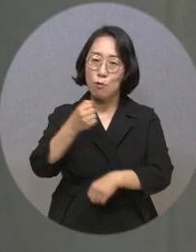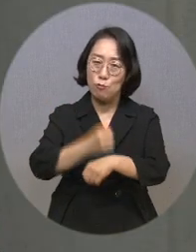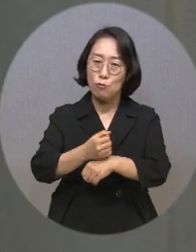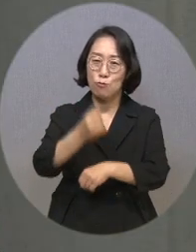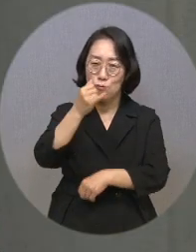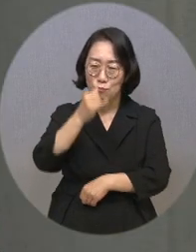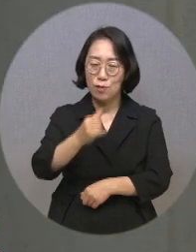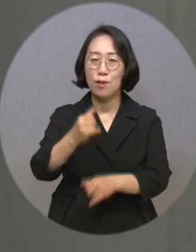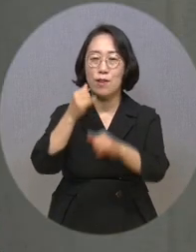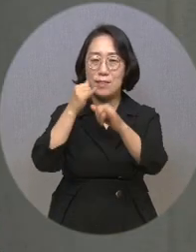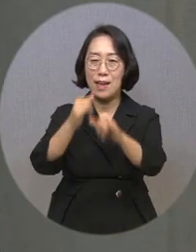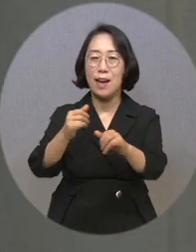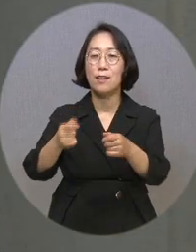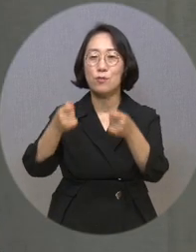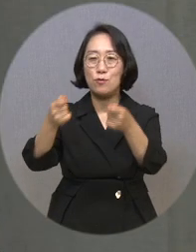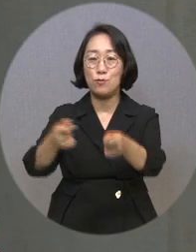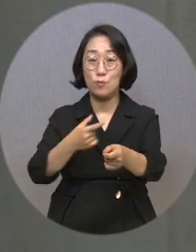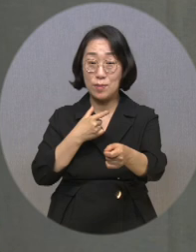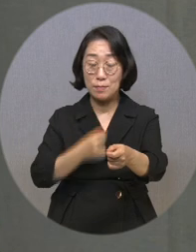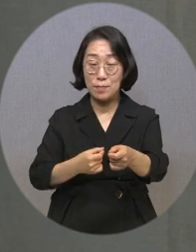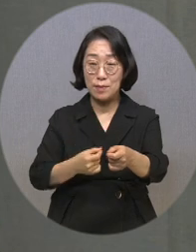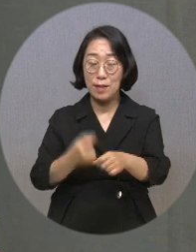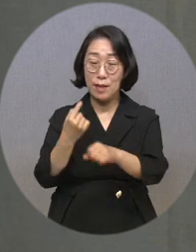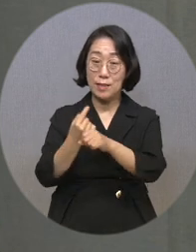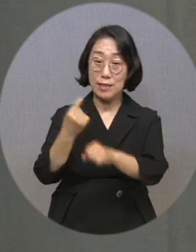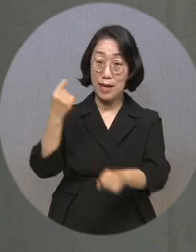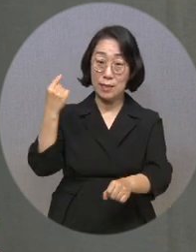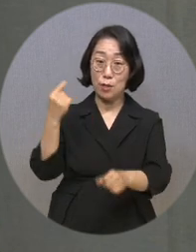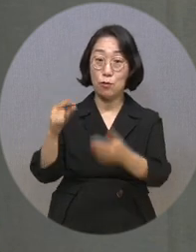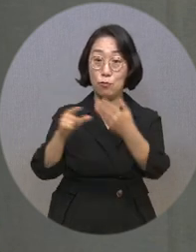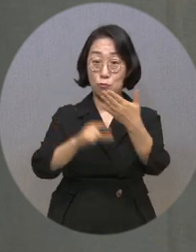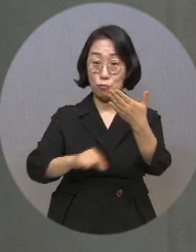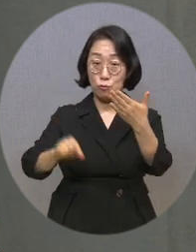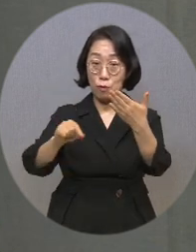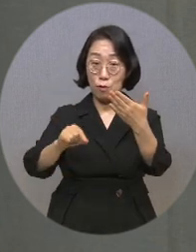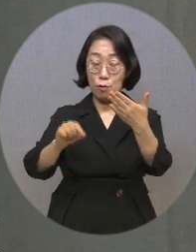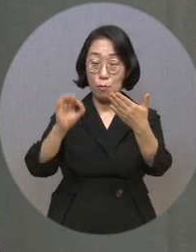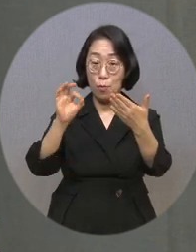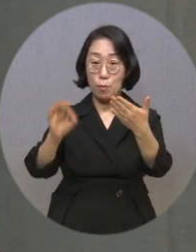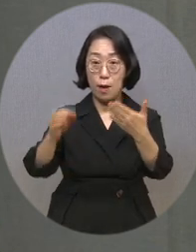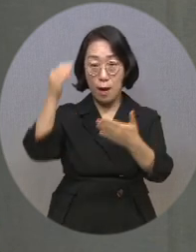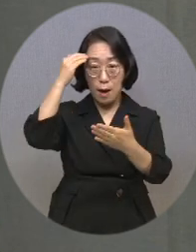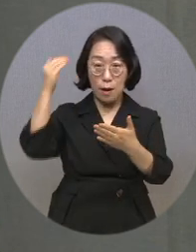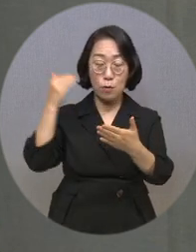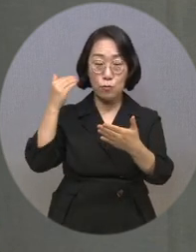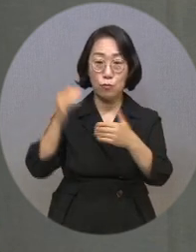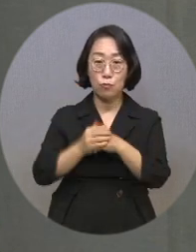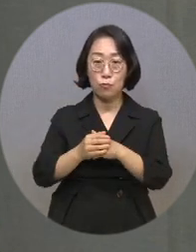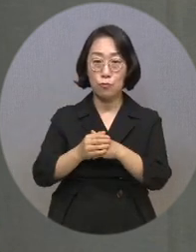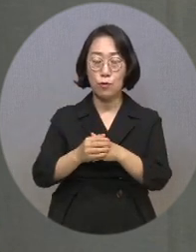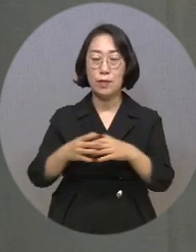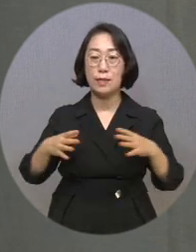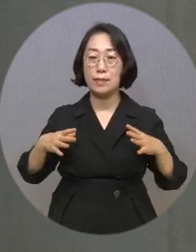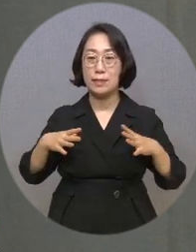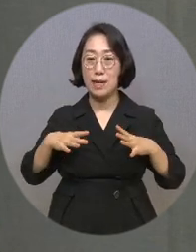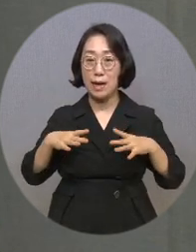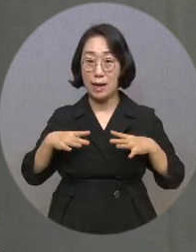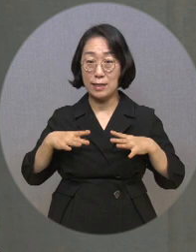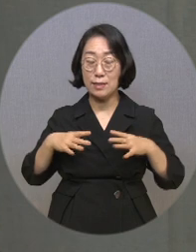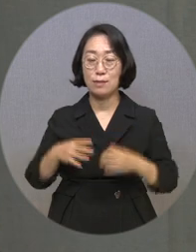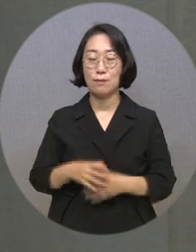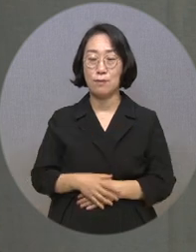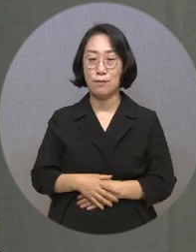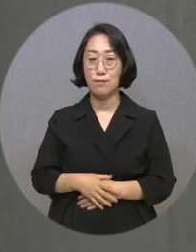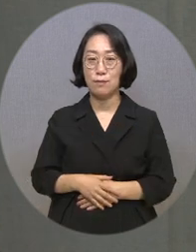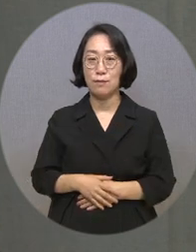정도인데 그래서 그랬는지 네. 작년 9월에 네. 대한민국의 자랑스러운